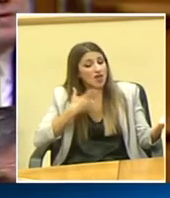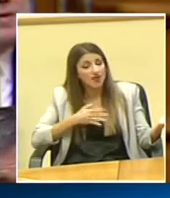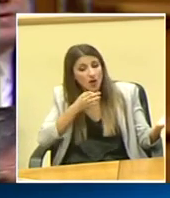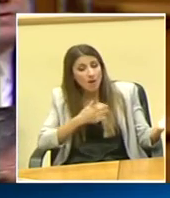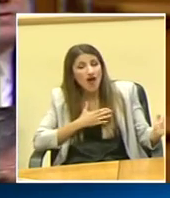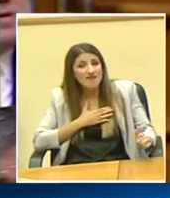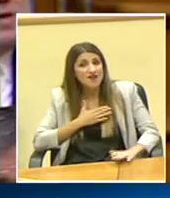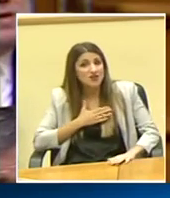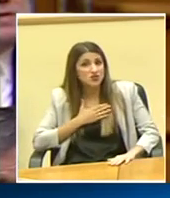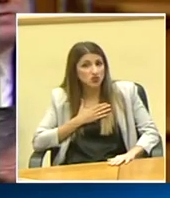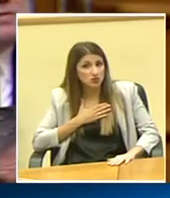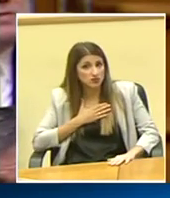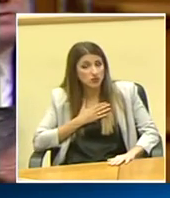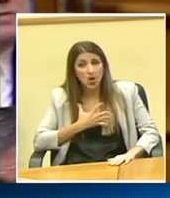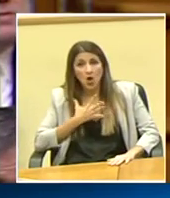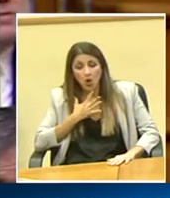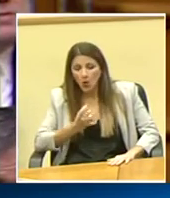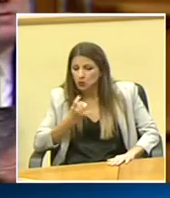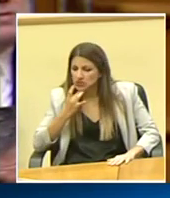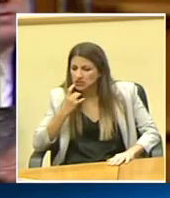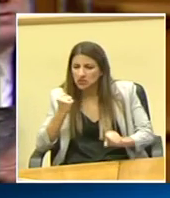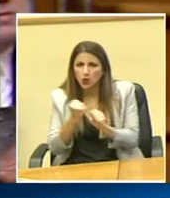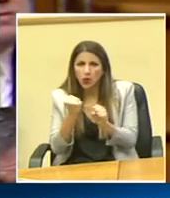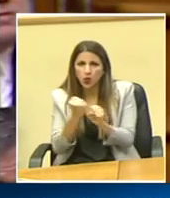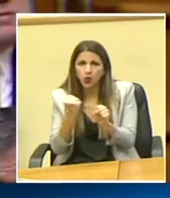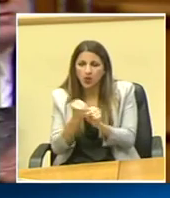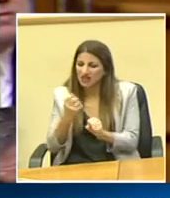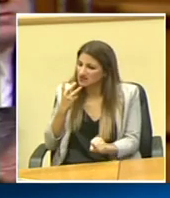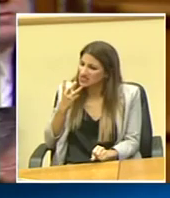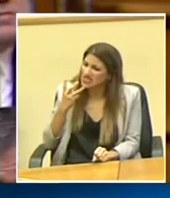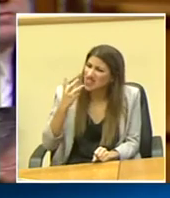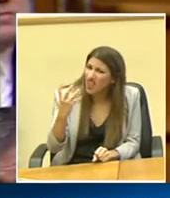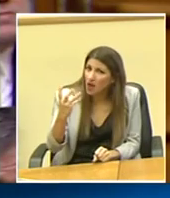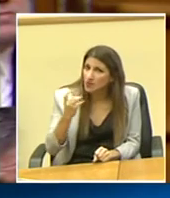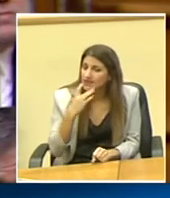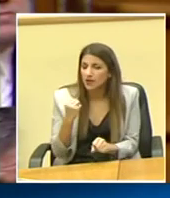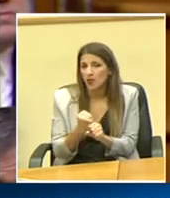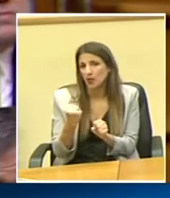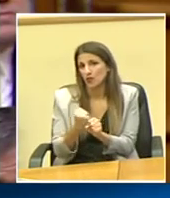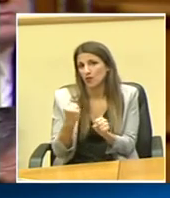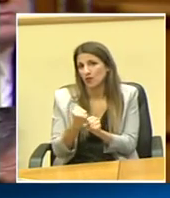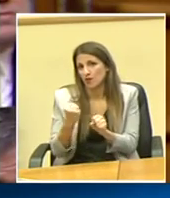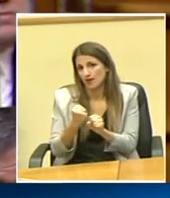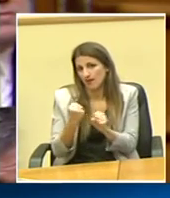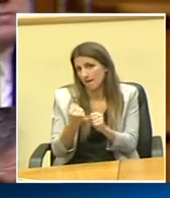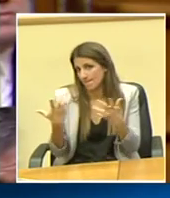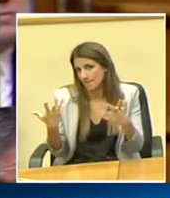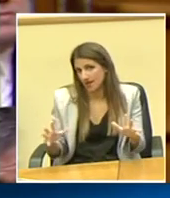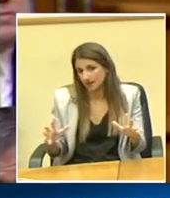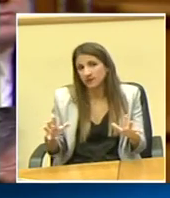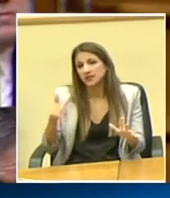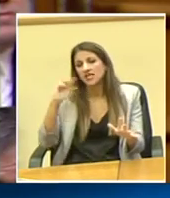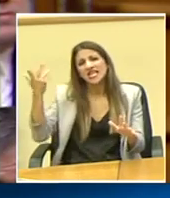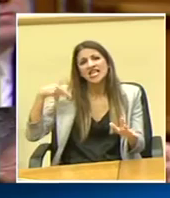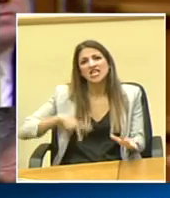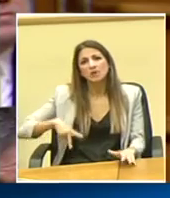την εξαιρετικά σκληρή και επίπονη δουλειά αυτά τα 3 χρόνια, δύσκολη δουλειά, που έχει καταβάλει τόσο ο Υπουργός των